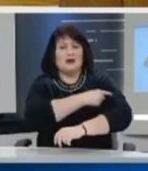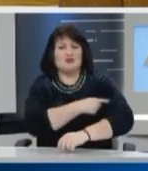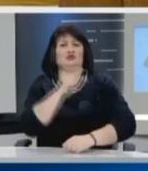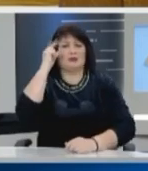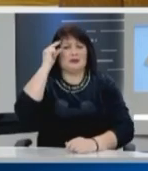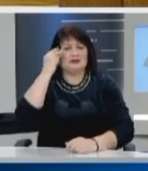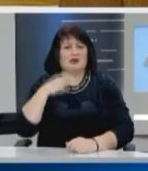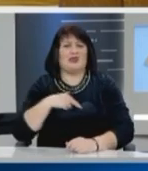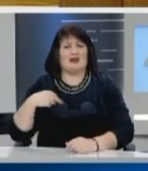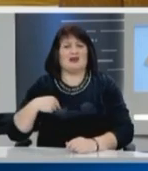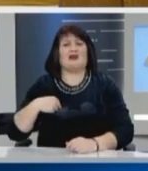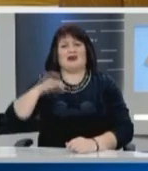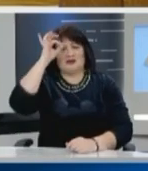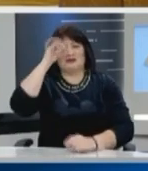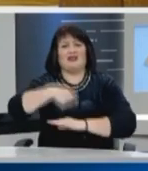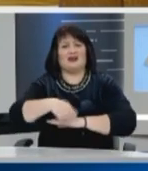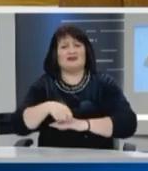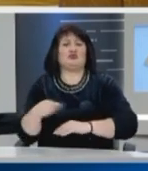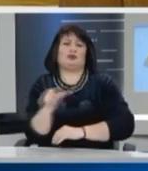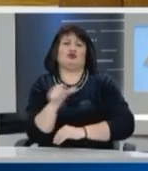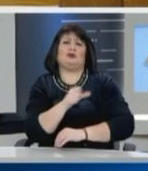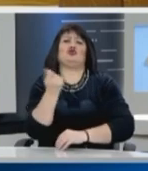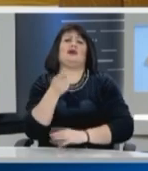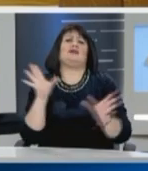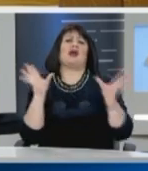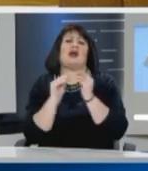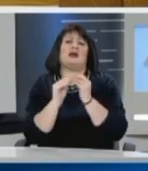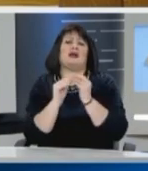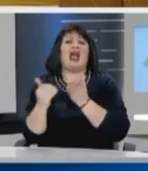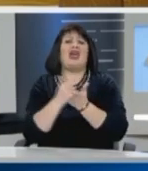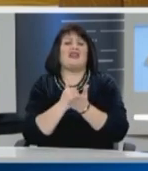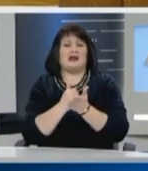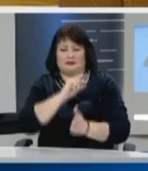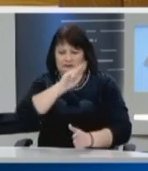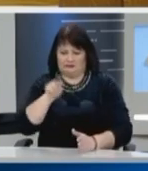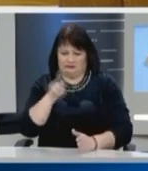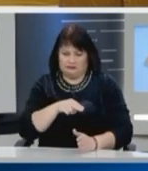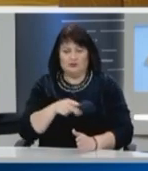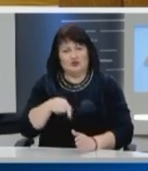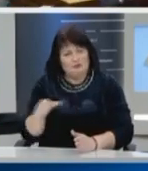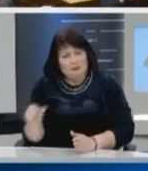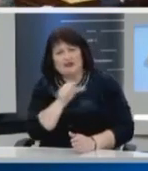γιατρούς, πανεπιστημιακούς, ενστόλους, δικαστικούς, σε όσους αδίκως είχαν στερηθεί.